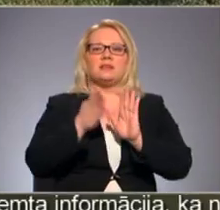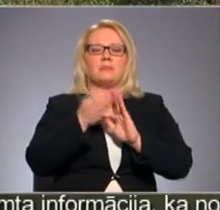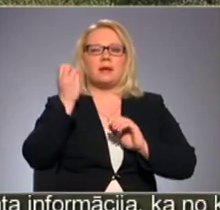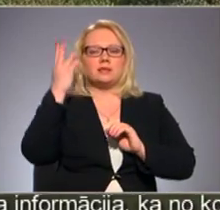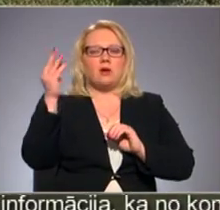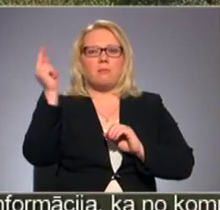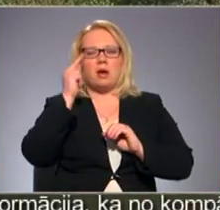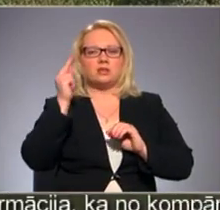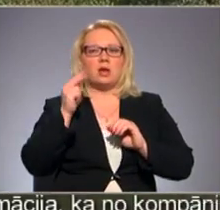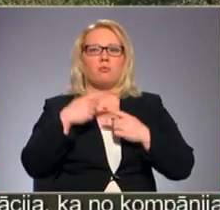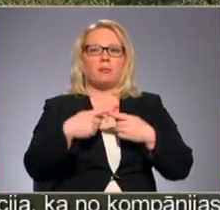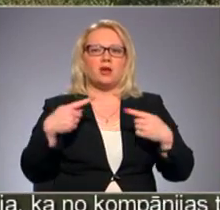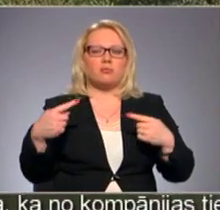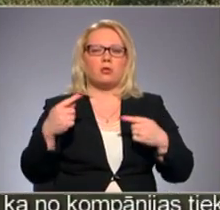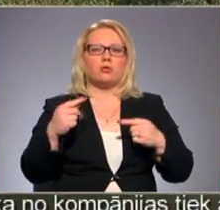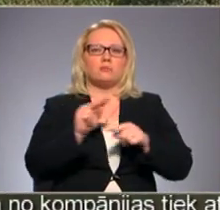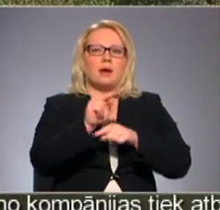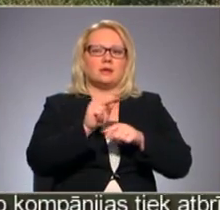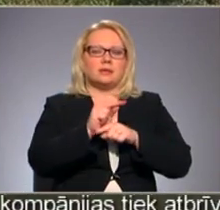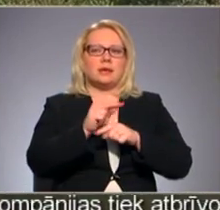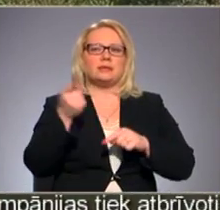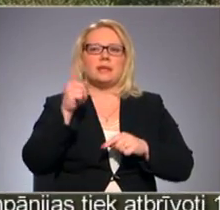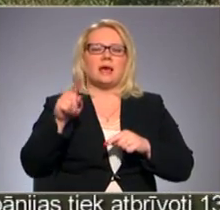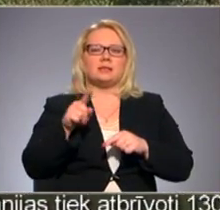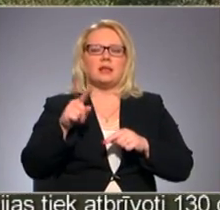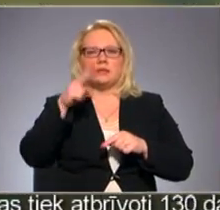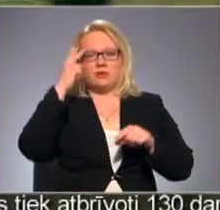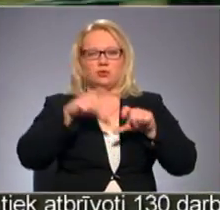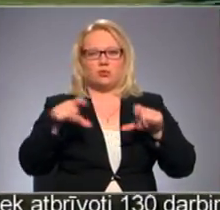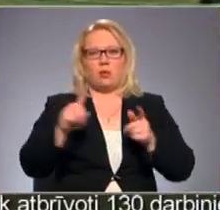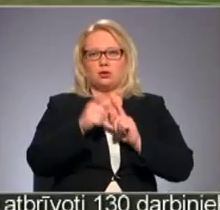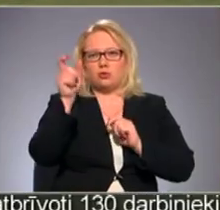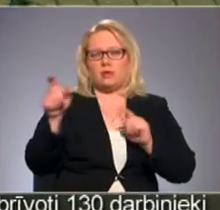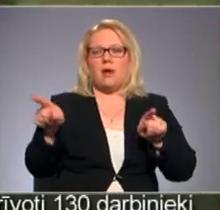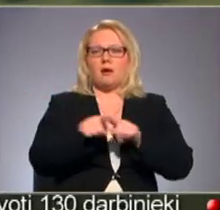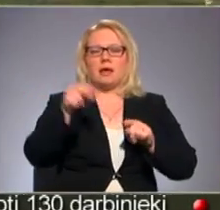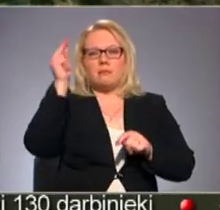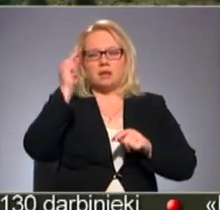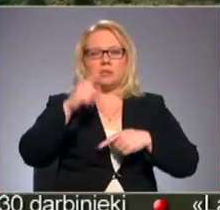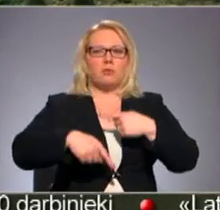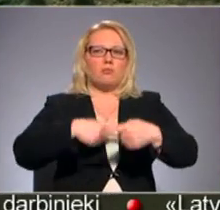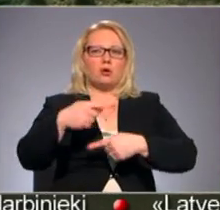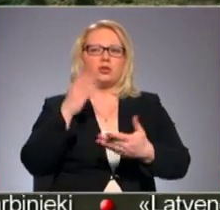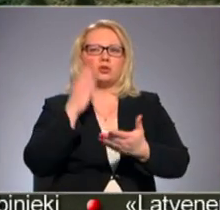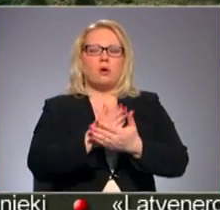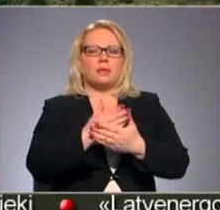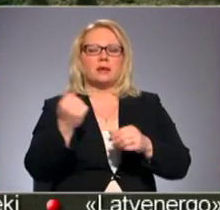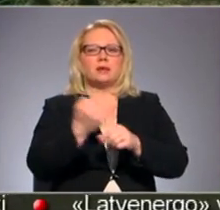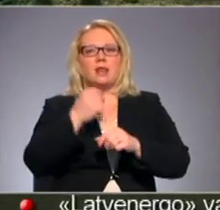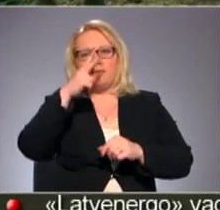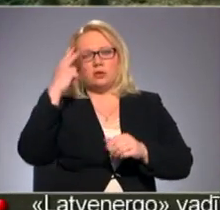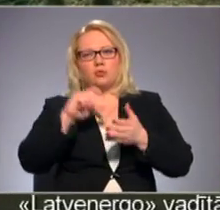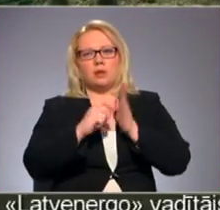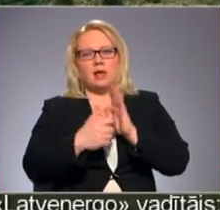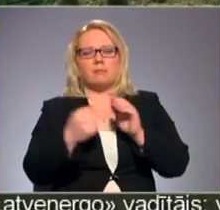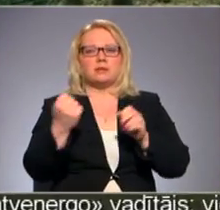izglītojošos mācību priekšmetus pasniegs Staicelas vidusskolas skolotāji, kā arī mācību process notiks gan vidusskolas